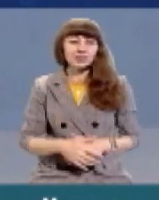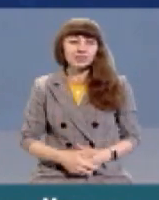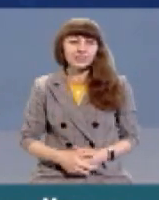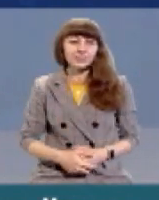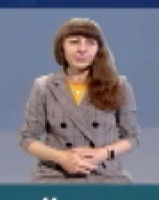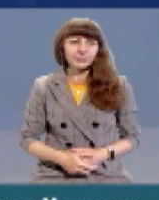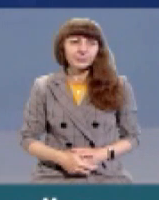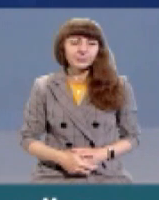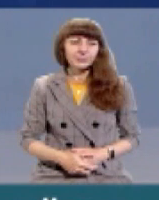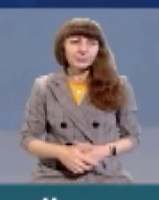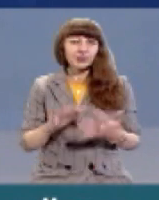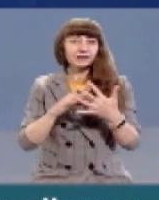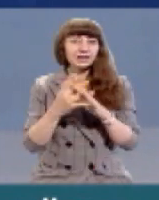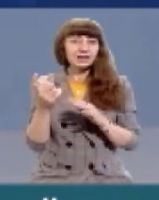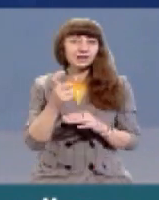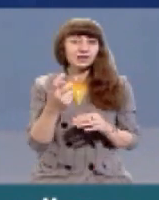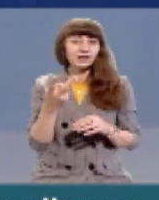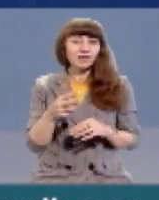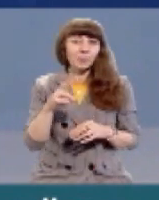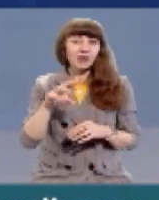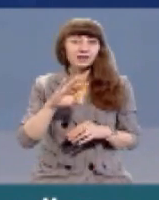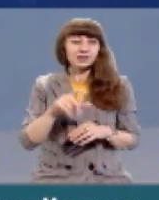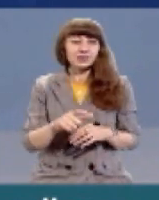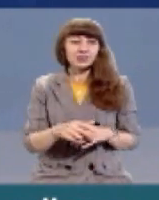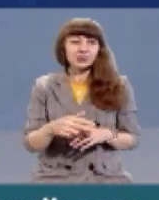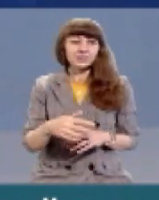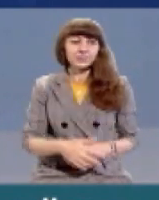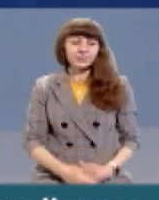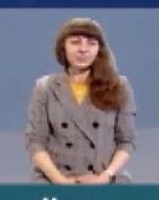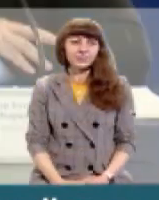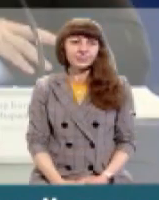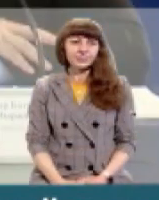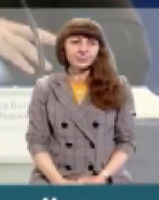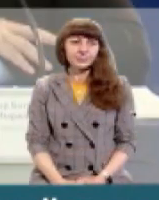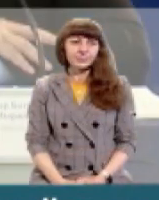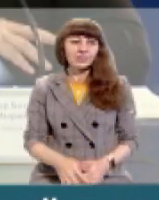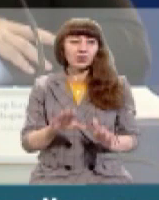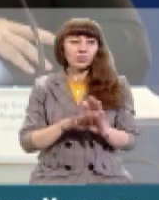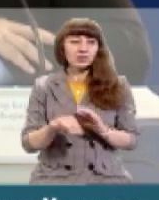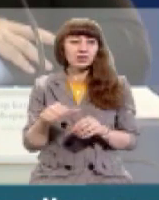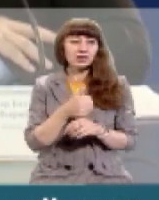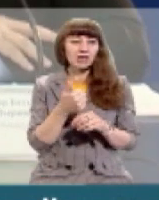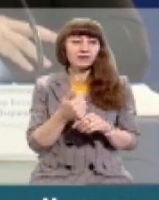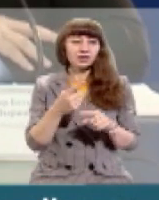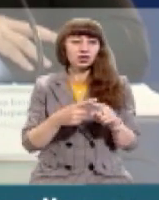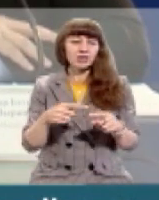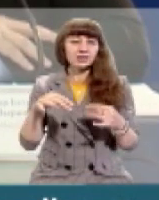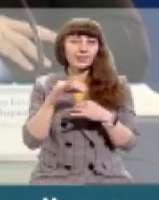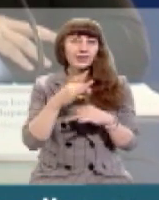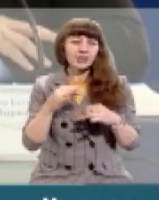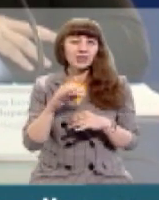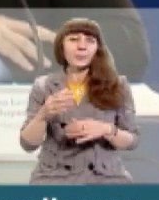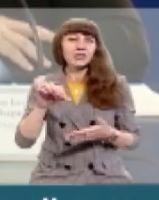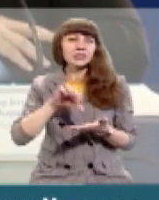объема инвестиций, в сельском хозяйстве 2 миллиарда тенге или 35%. После основной части брифинга представители